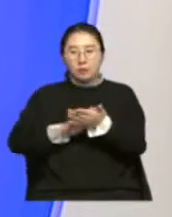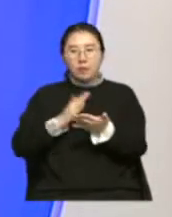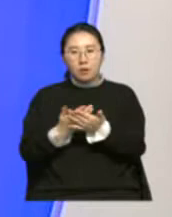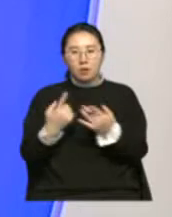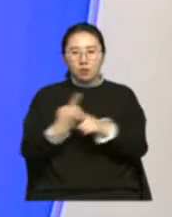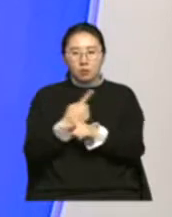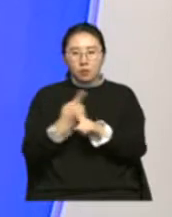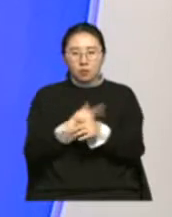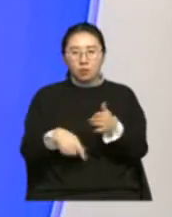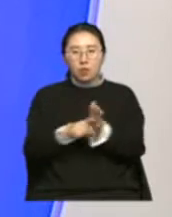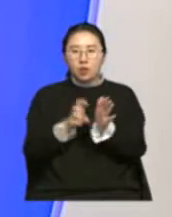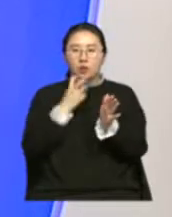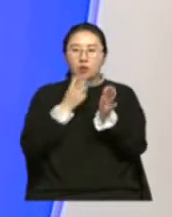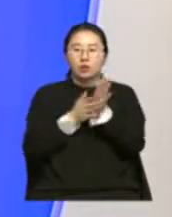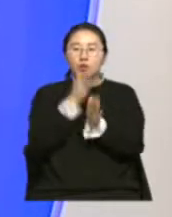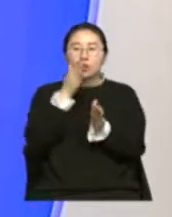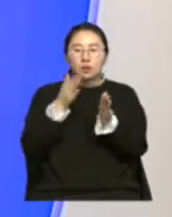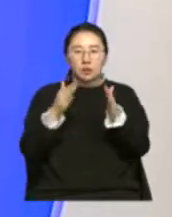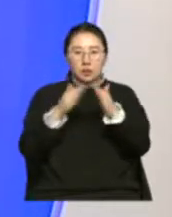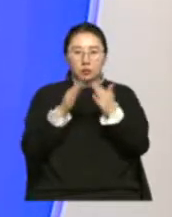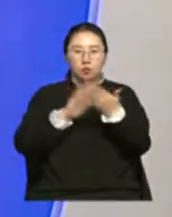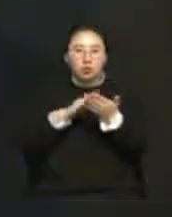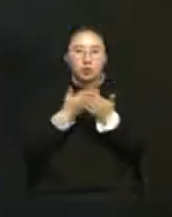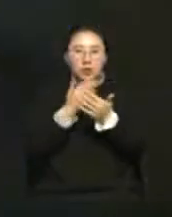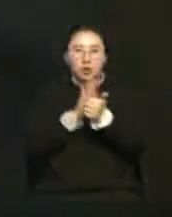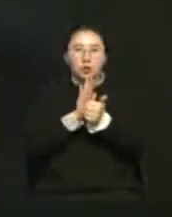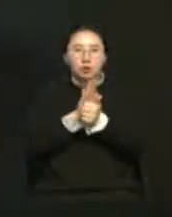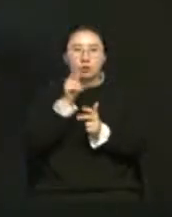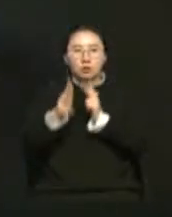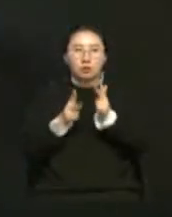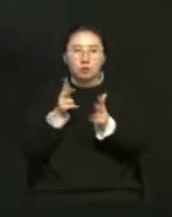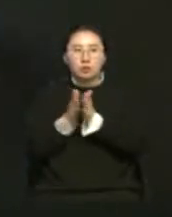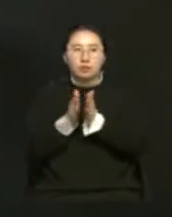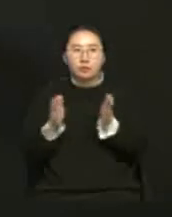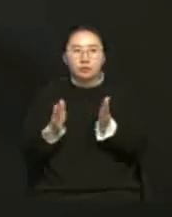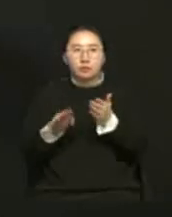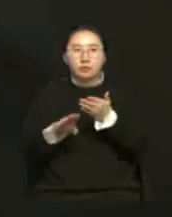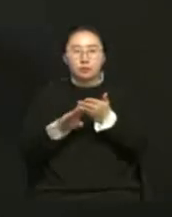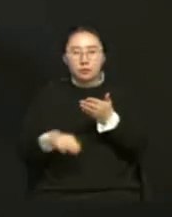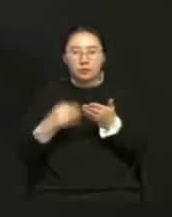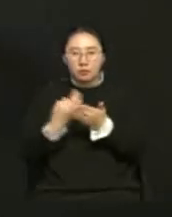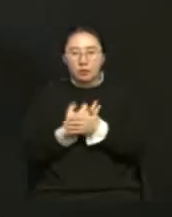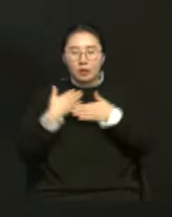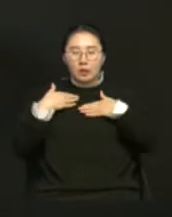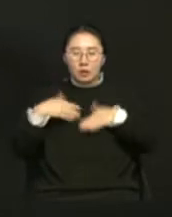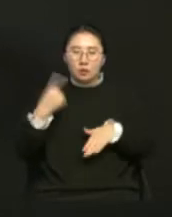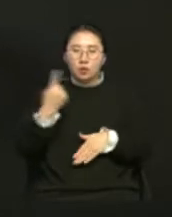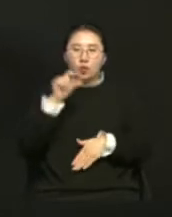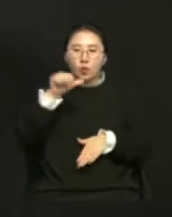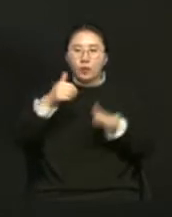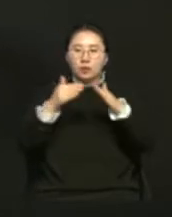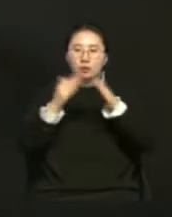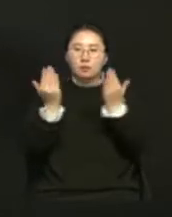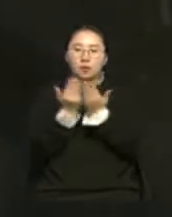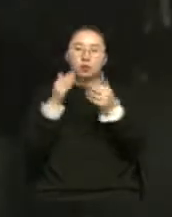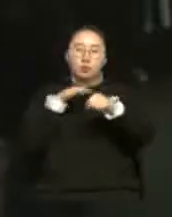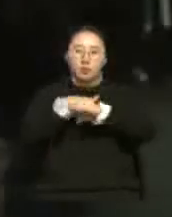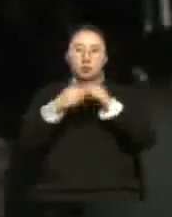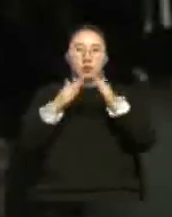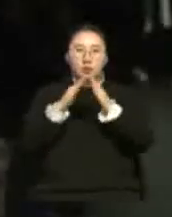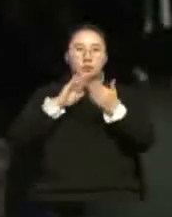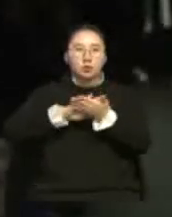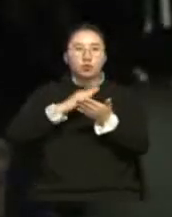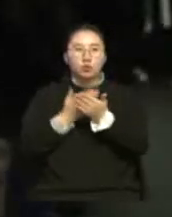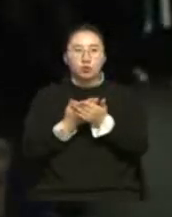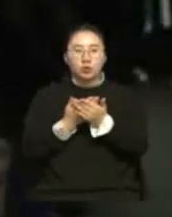위해 서울시가 집수리 지원 사업을 벌입니다. 반지하에 사는 저소득층 1,500가구에 맞춤형 집수리 공사를